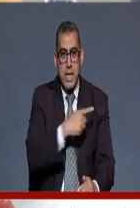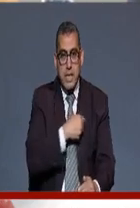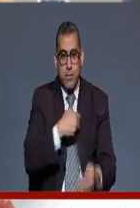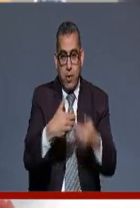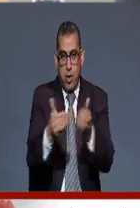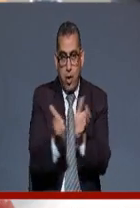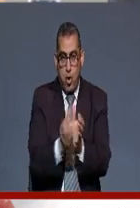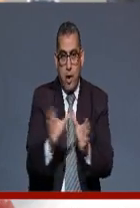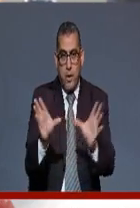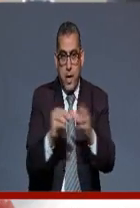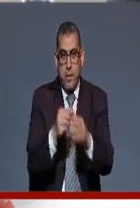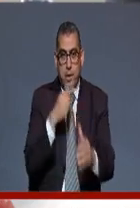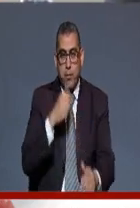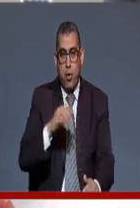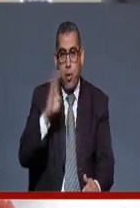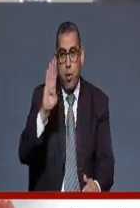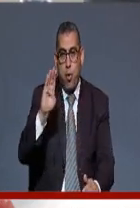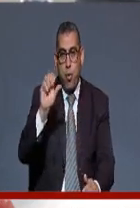سيدة والسادة،